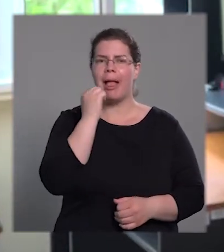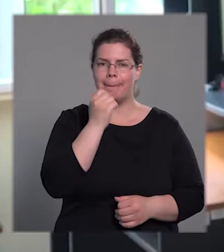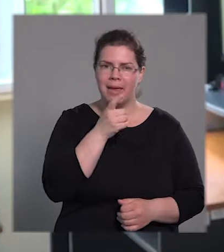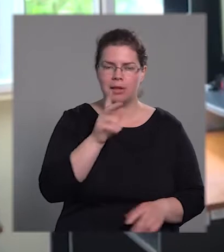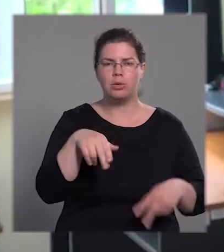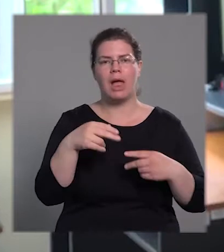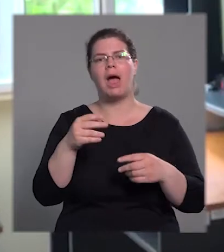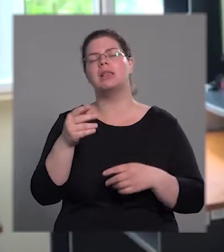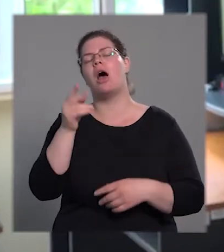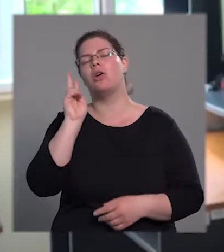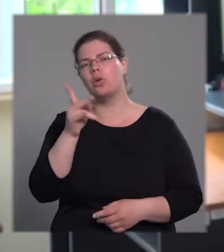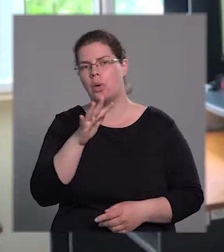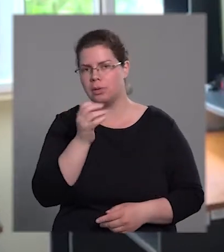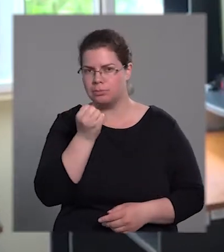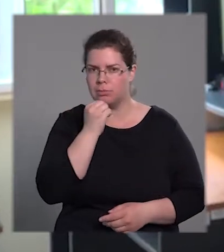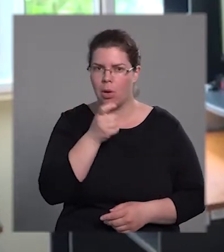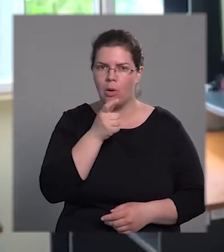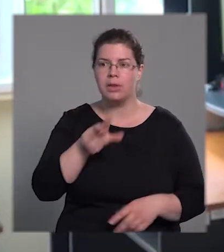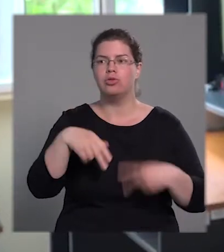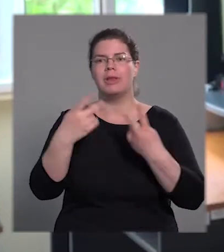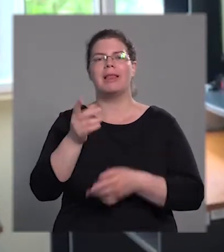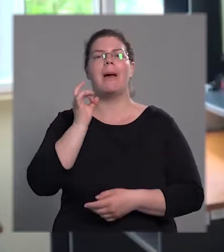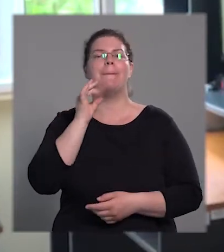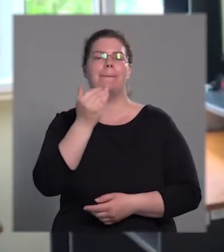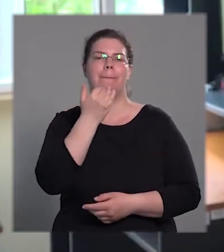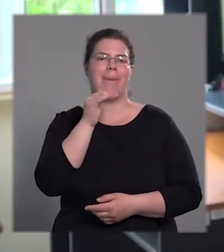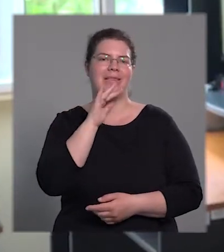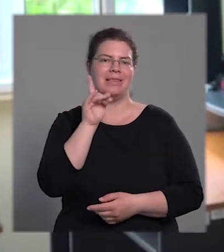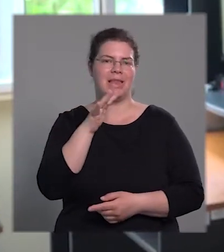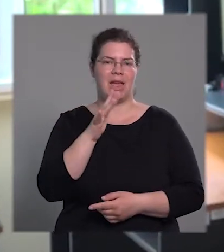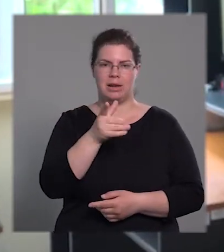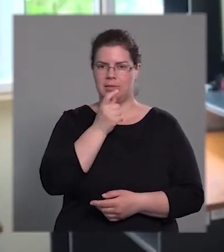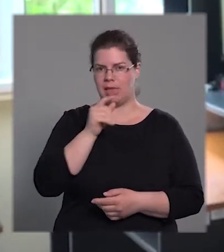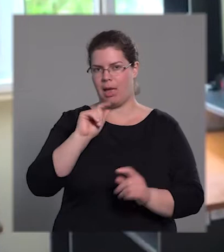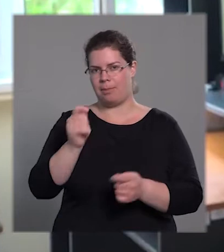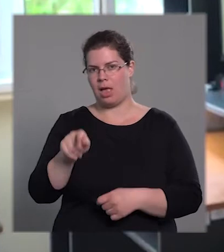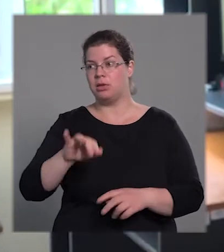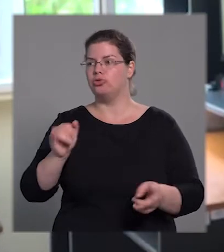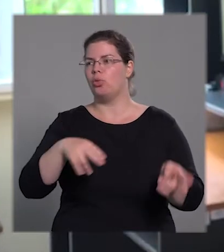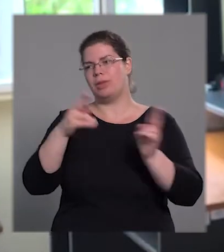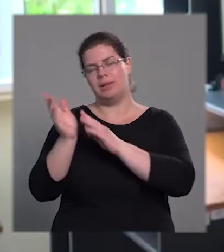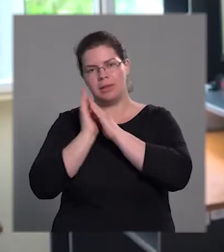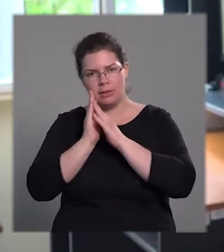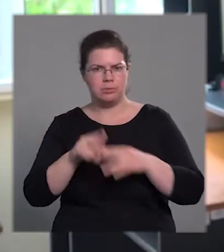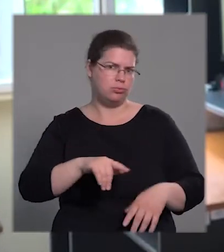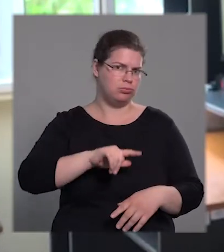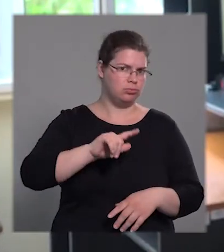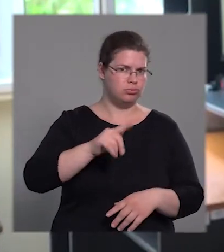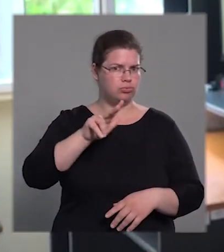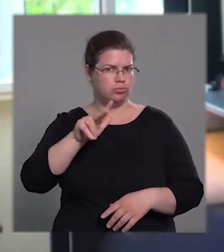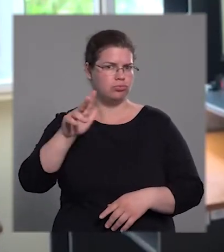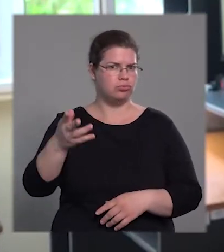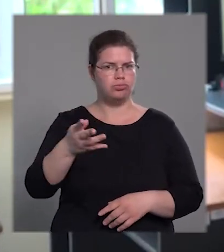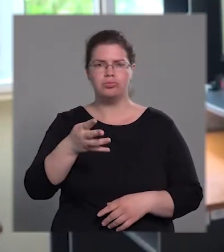és végül Beszterce bányát, és utána érkeztünk a szállásra. Aztán a második napon, harmadik és negyedik napon